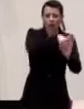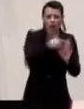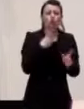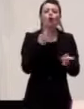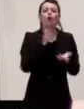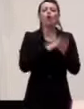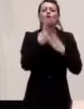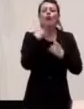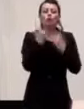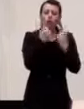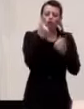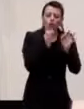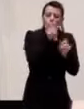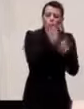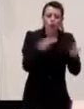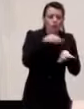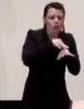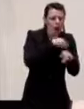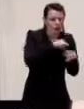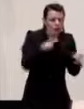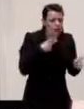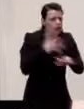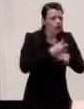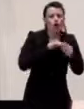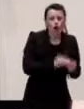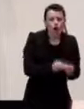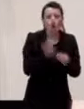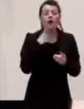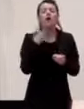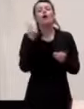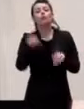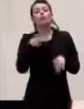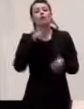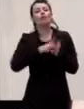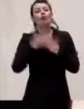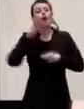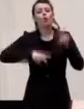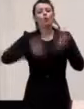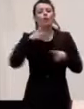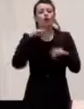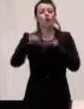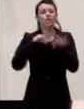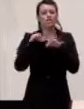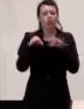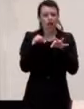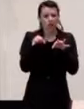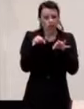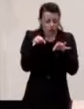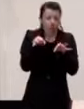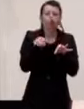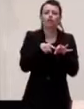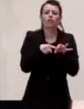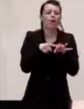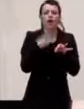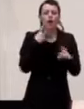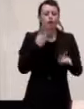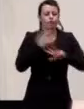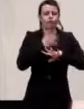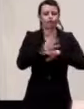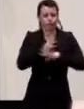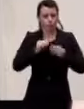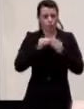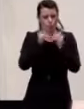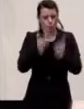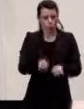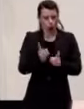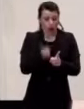dei pazienti messe in atto, valutazione delle strategie di sorveglianza messe in atto, valutazione dell'assistenza complessiva prestata